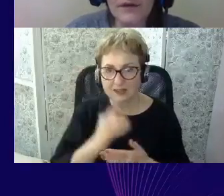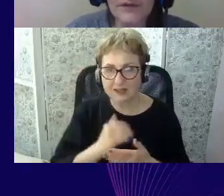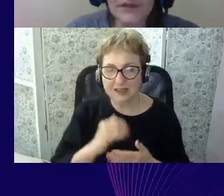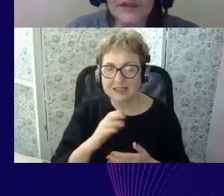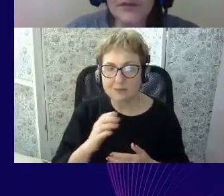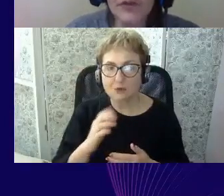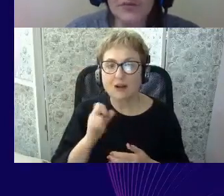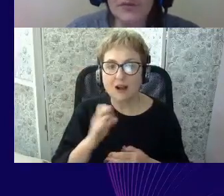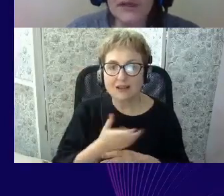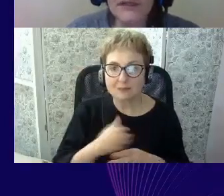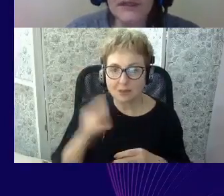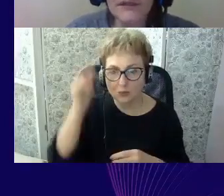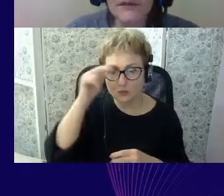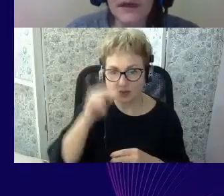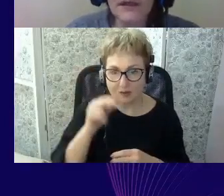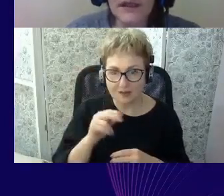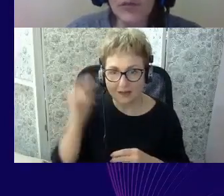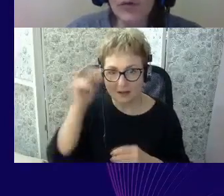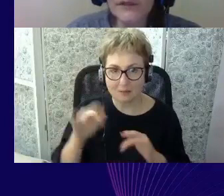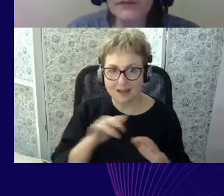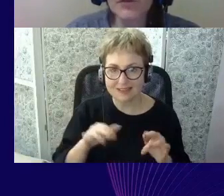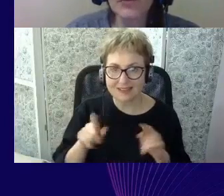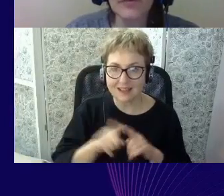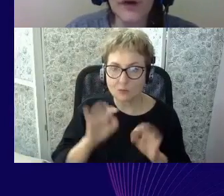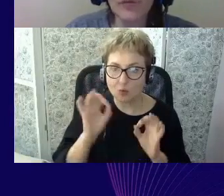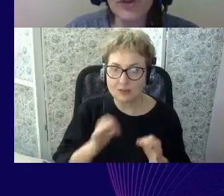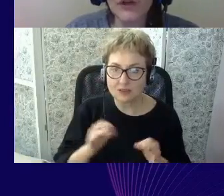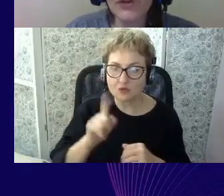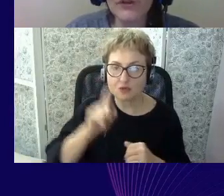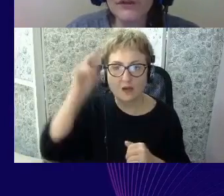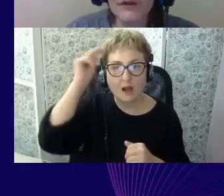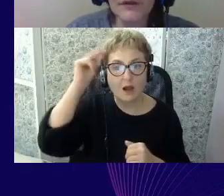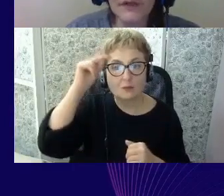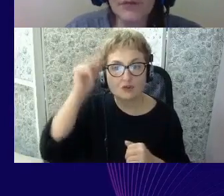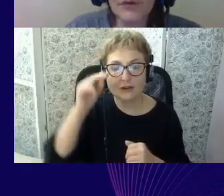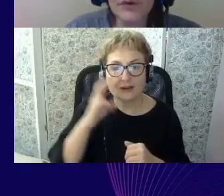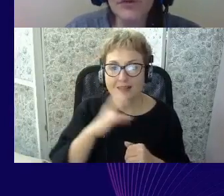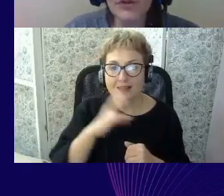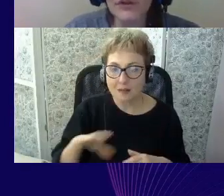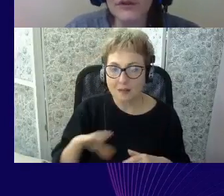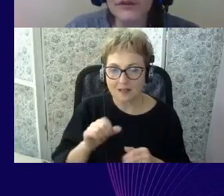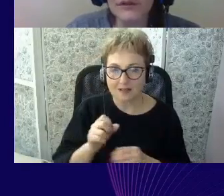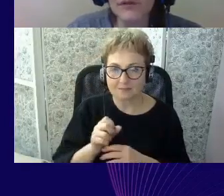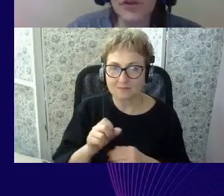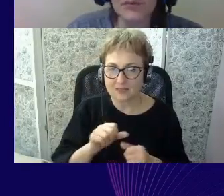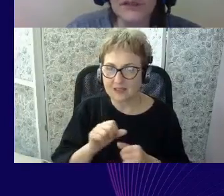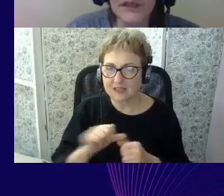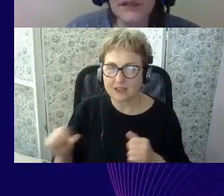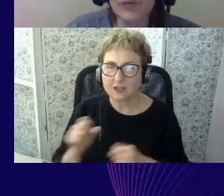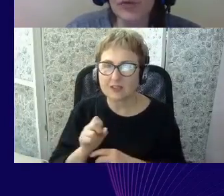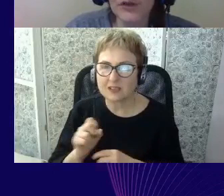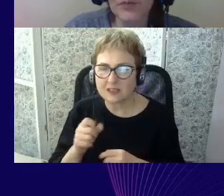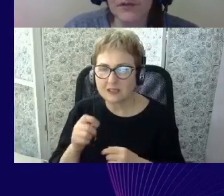как распределить учебный процесс таким образом, чтобы обучающийся не был исключен из